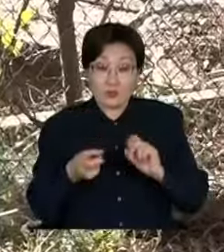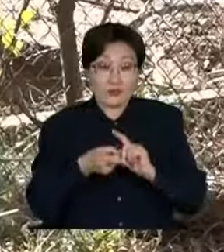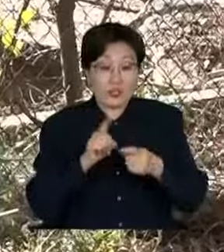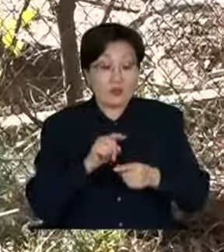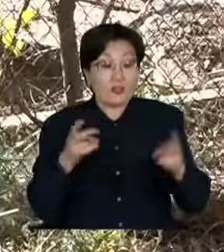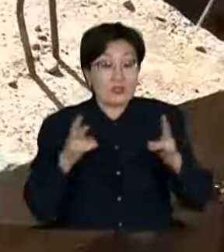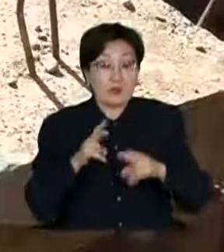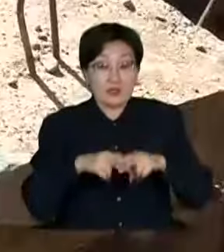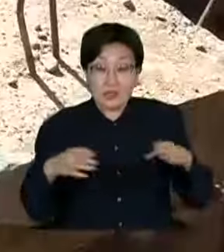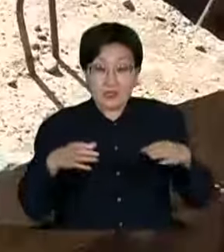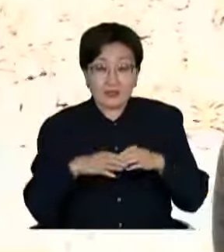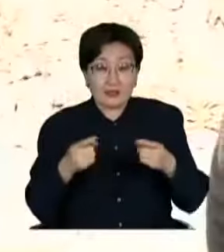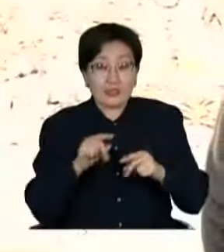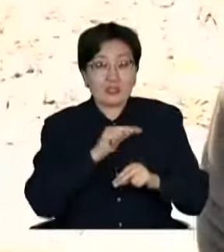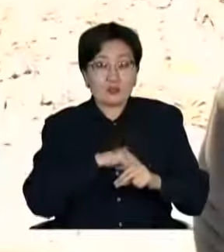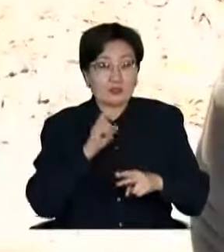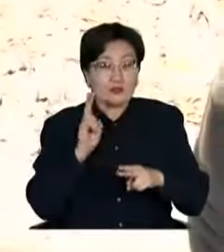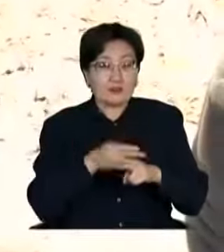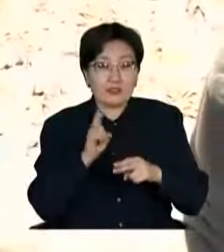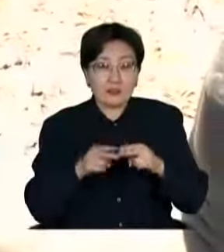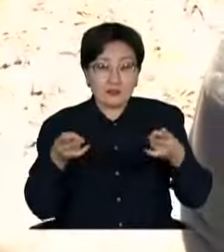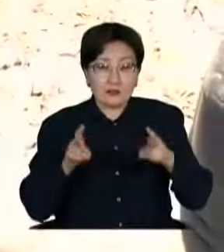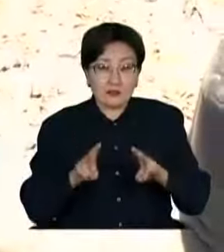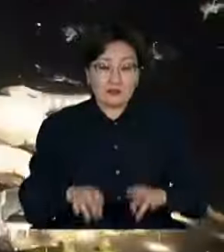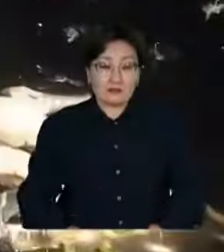ауыстыруға жетмердігер. Неге істі аяқсыз қалдырған?